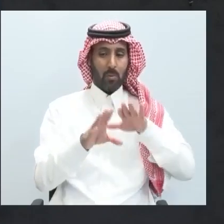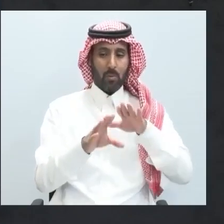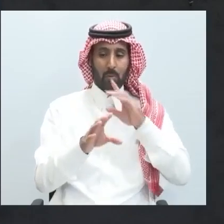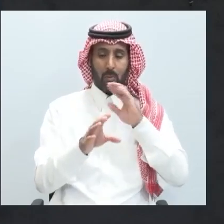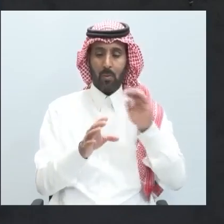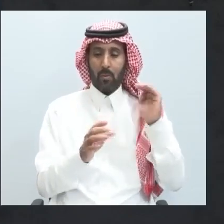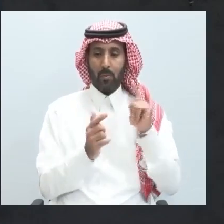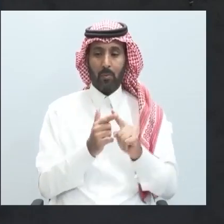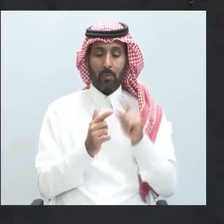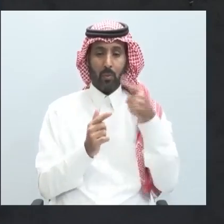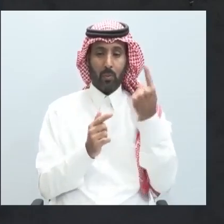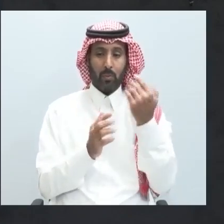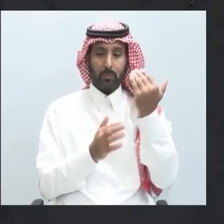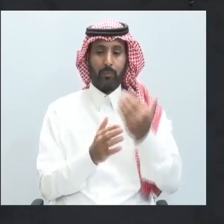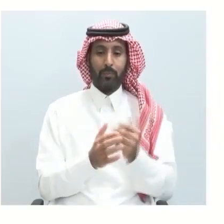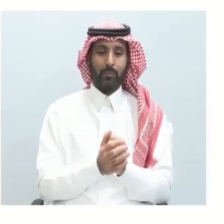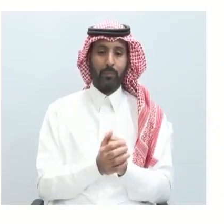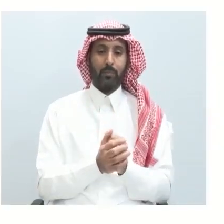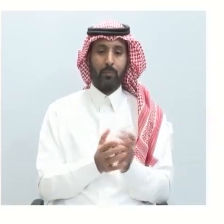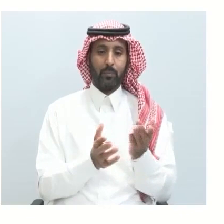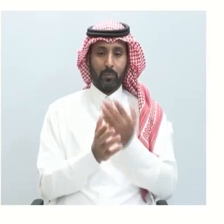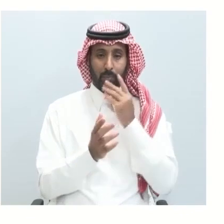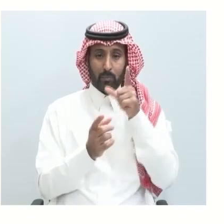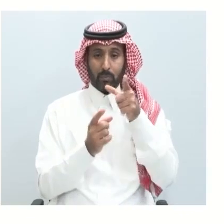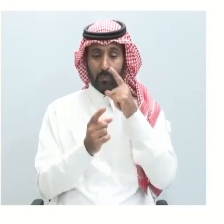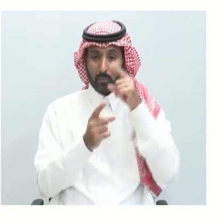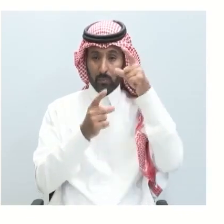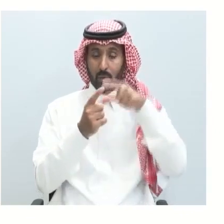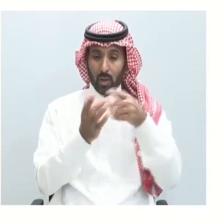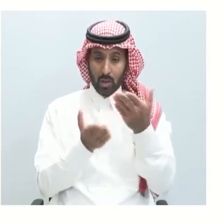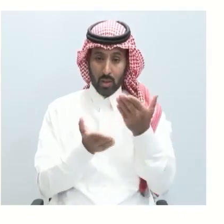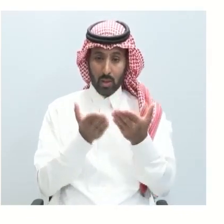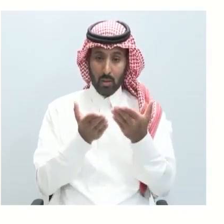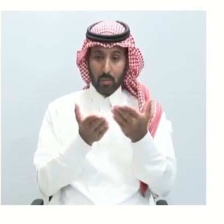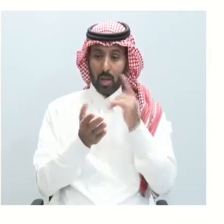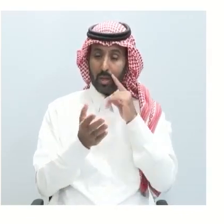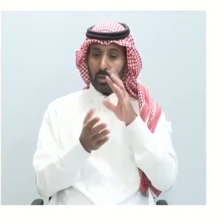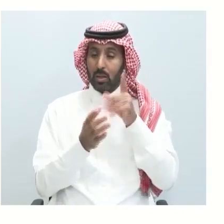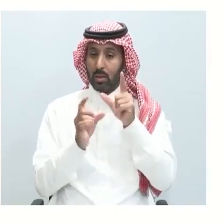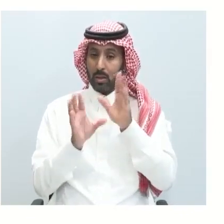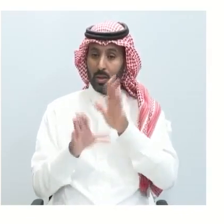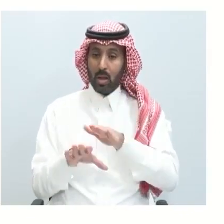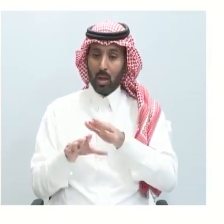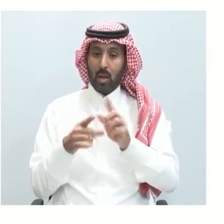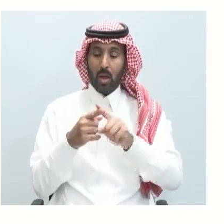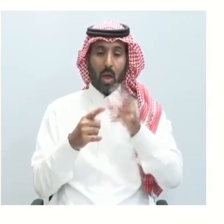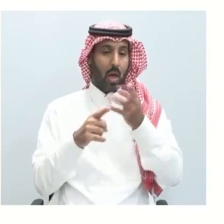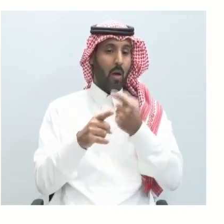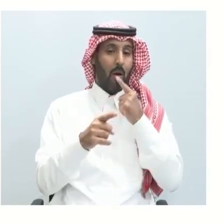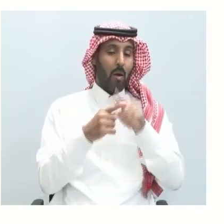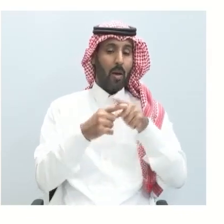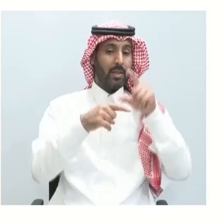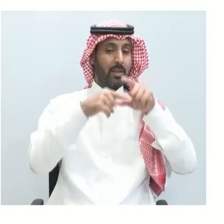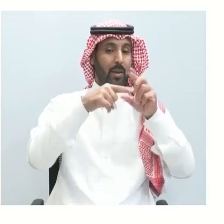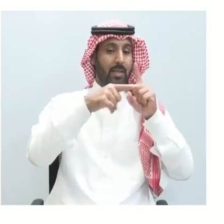الجواب طبعا فيه واحد قلنا هذا هو ثابت الاتزان وهو القيمه العدديه لنسبه